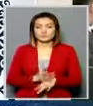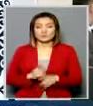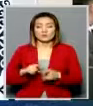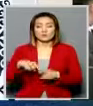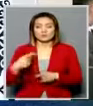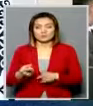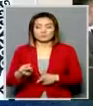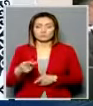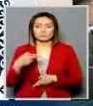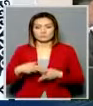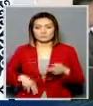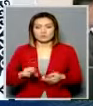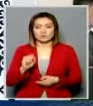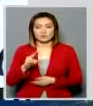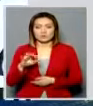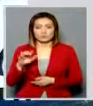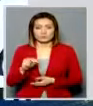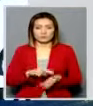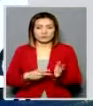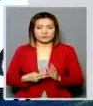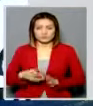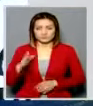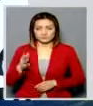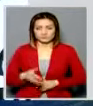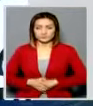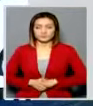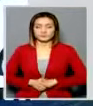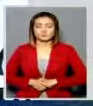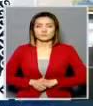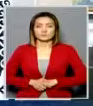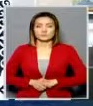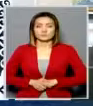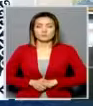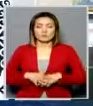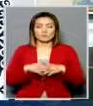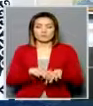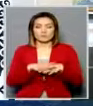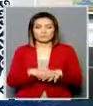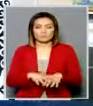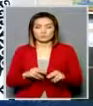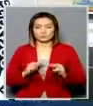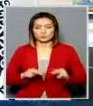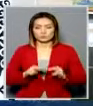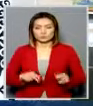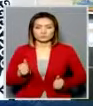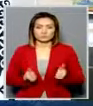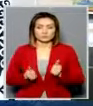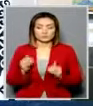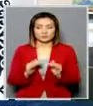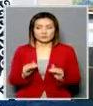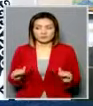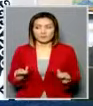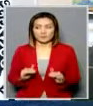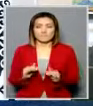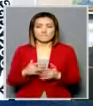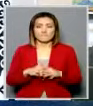батыс өңірін аяқтаймыз Ақтөбе қаласында деп жоспарлап отырмыз. Математикалық есептер бұл балаларды,